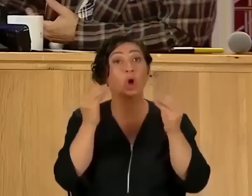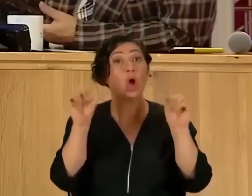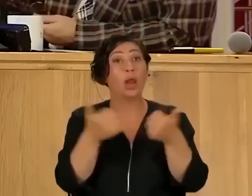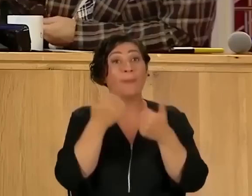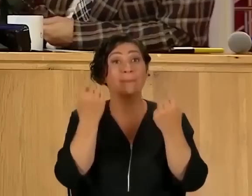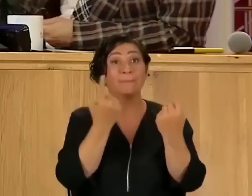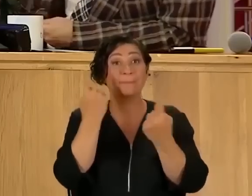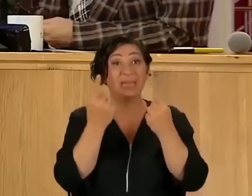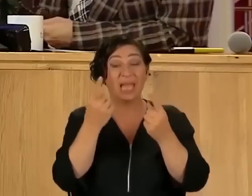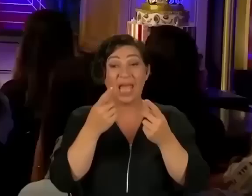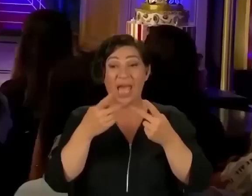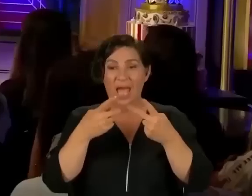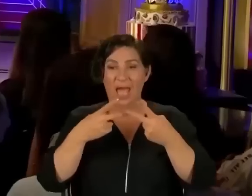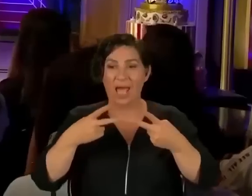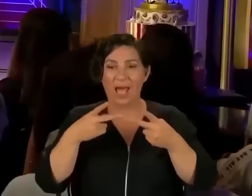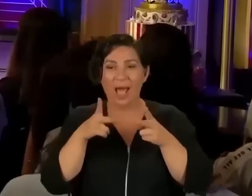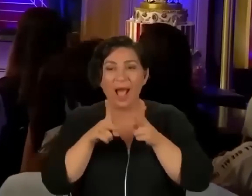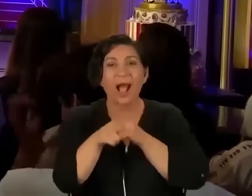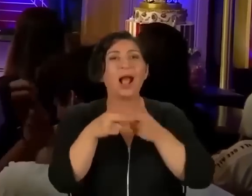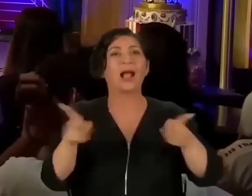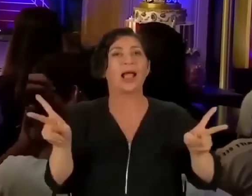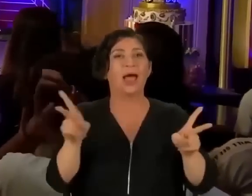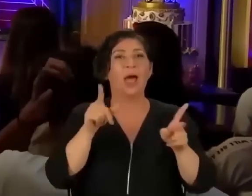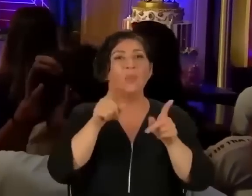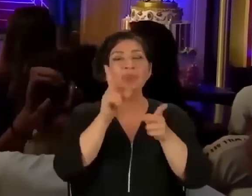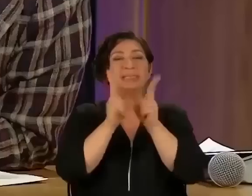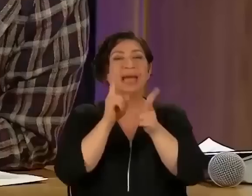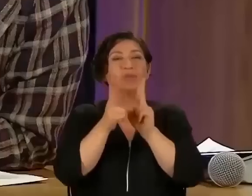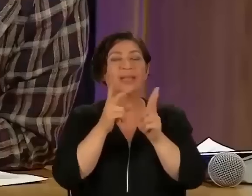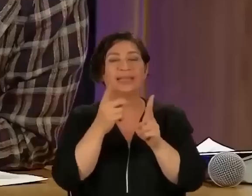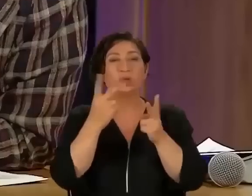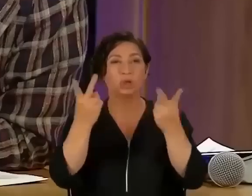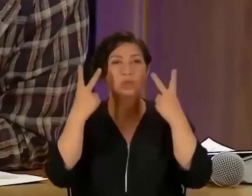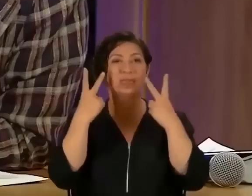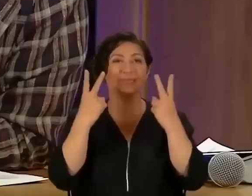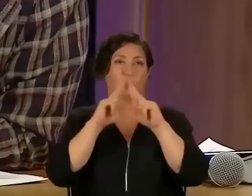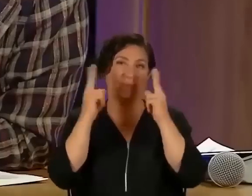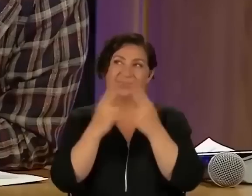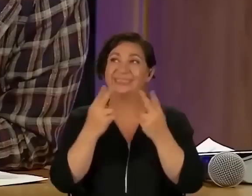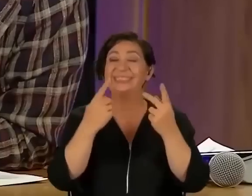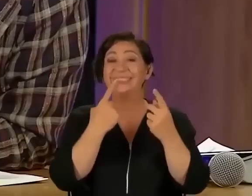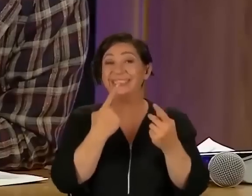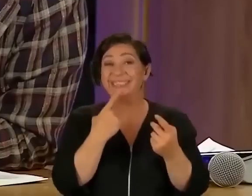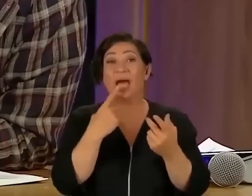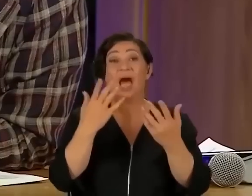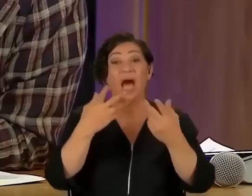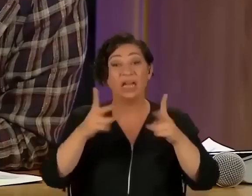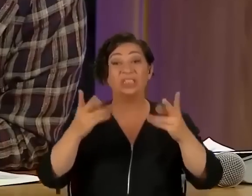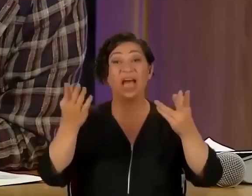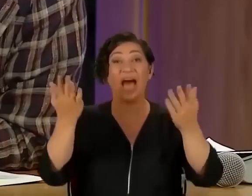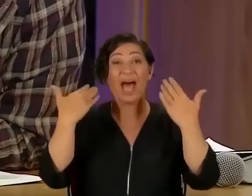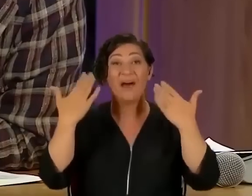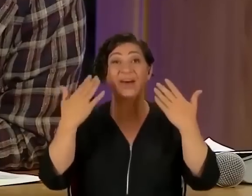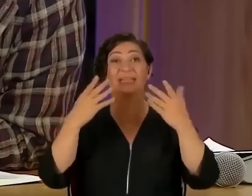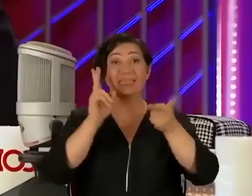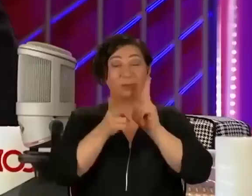önemli bir gala. Bu tiyatro dilinde, gösteri dünyasının dilinde aslında açık hava tiyatrosunda bir